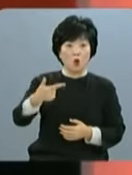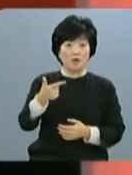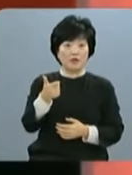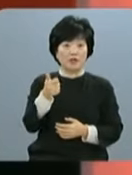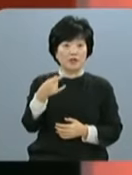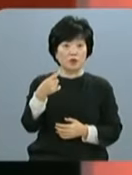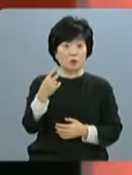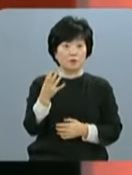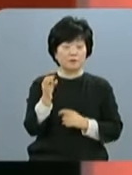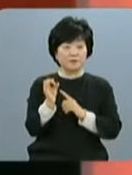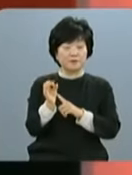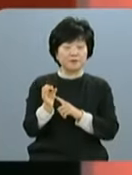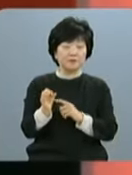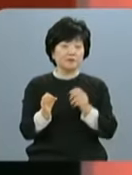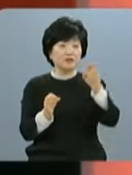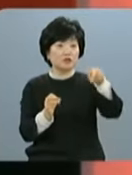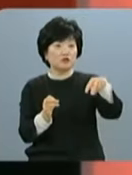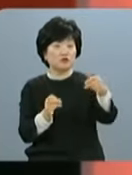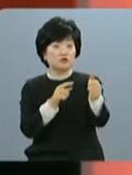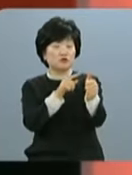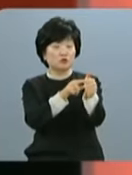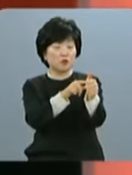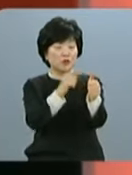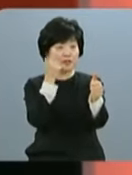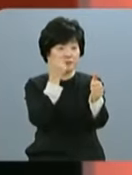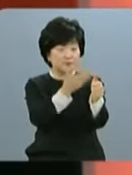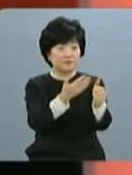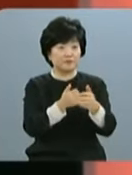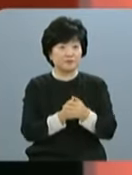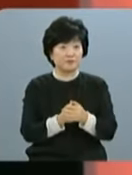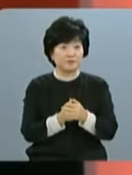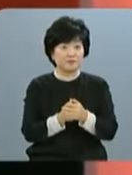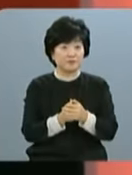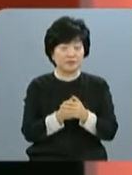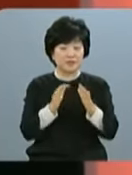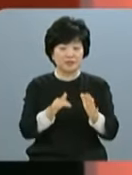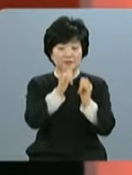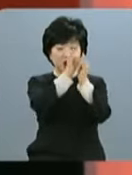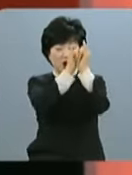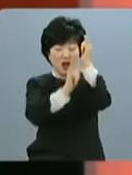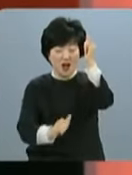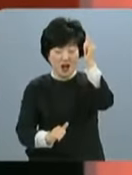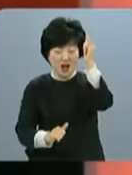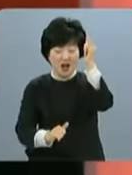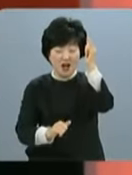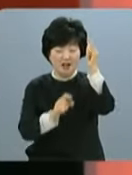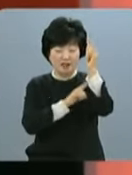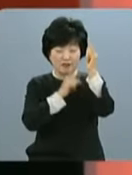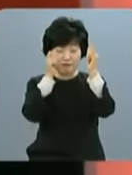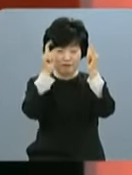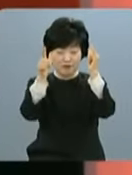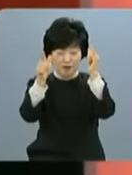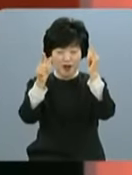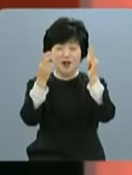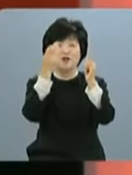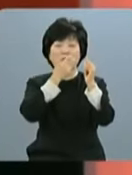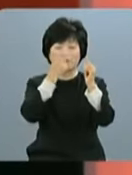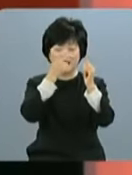윤석열 후보에게 묻겠습니다. 그 정말 대한민국의 역대급 검사, 훌륭한 검사를 해오셨습니다. 아마 그